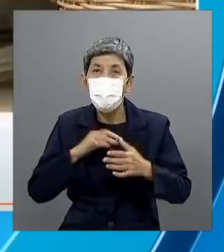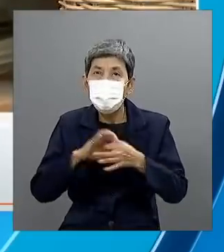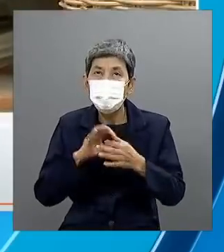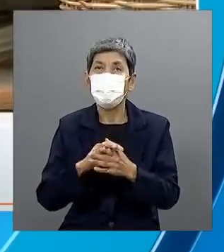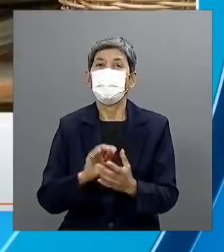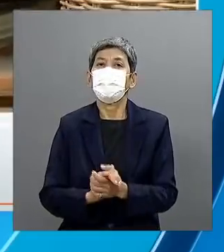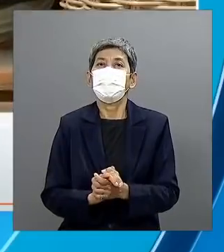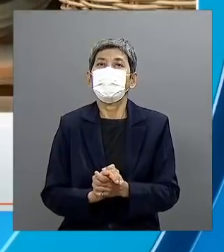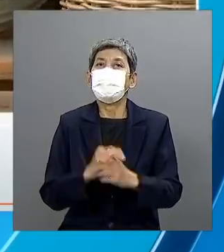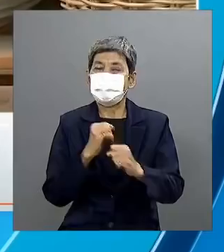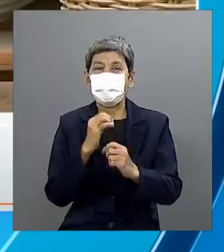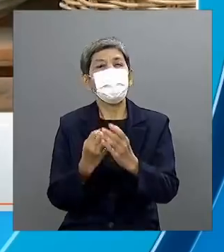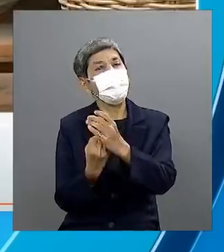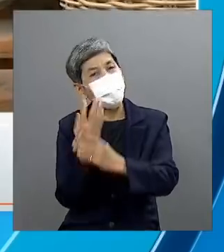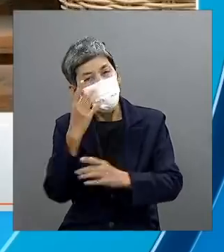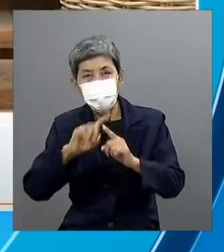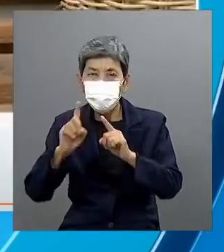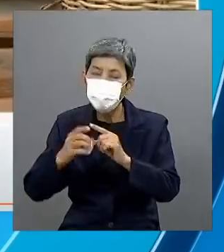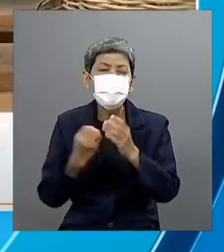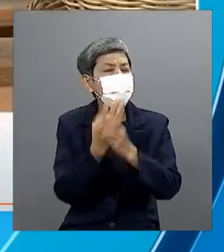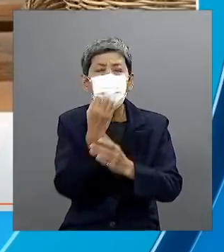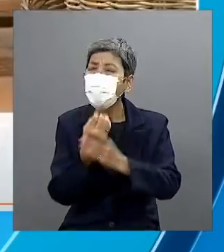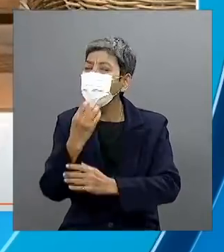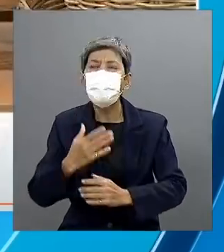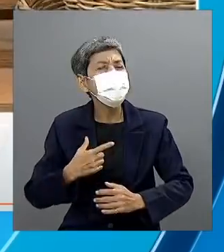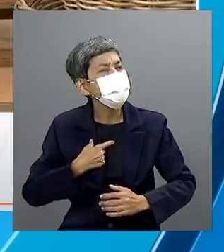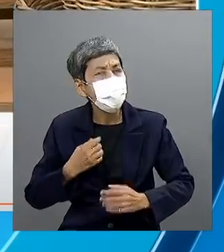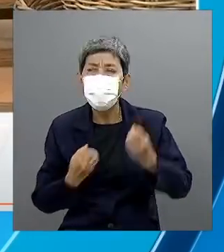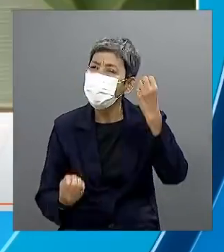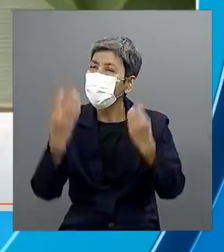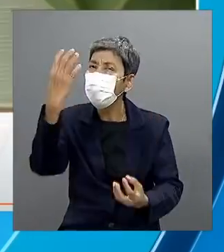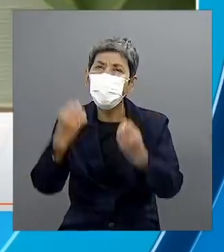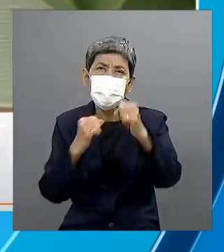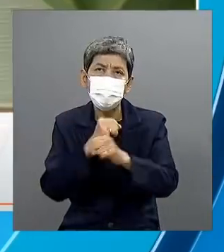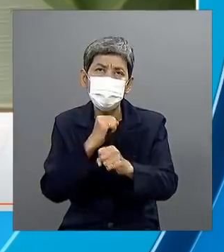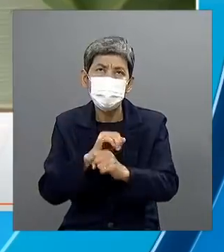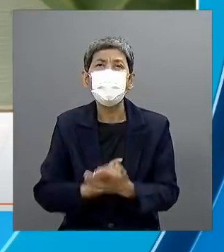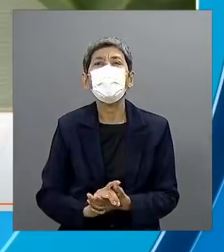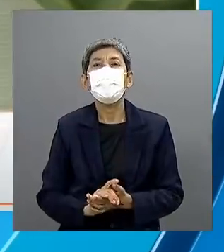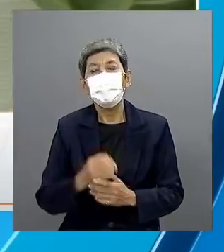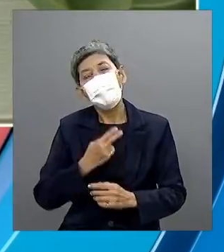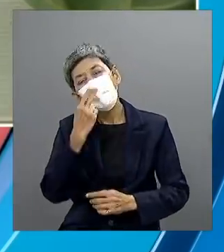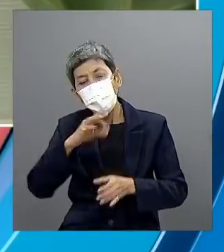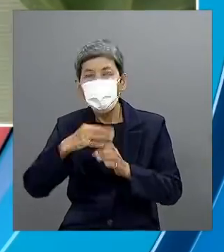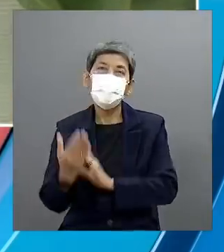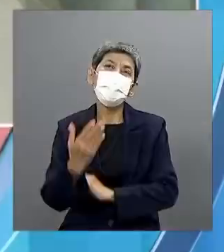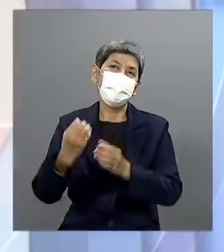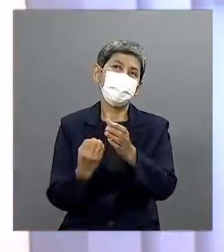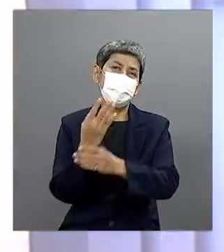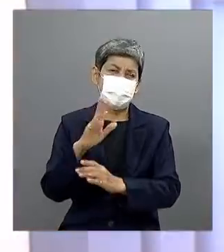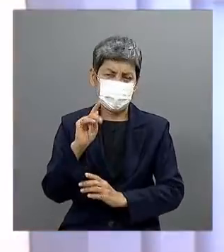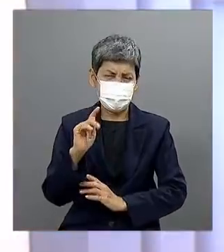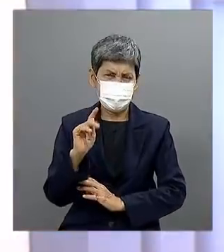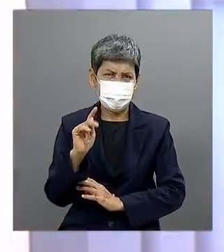รีนเนอรี่ความต้นไม้ความป่า เอเวอร์เมนต์เช้าดิปกาแฟอยู่กับต้นไม้ ไม่ใช่เขียวแบบ อะไรแบบ